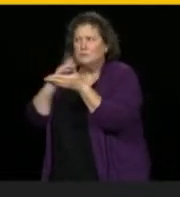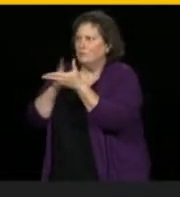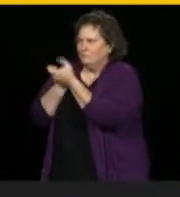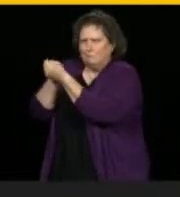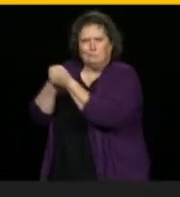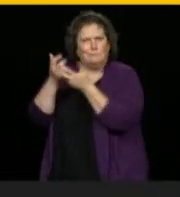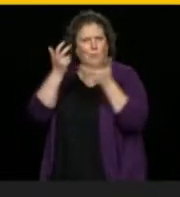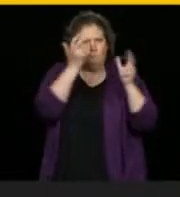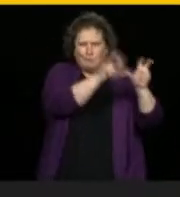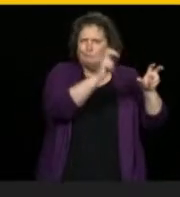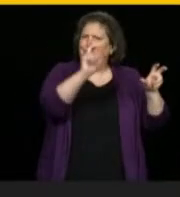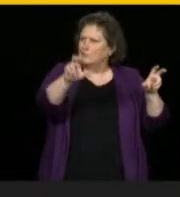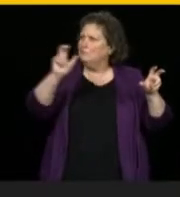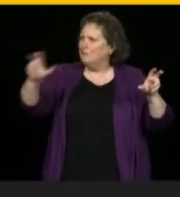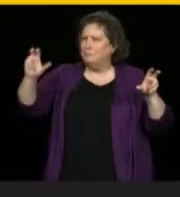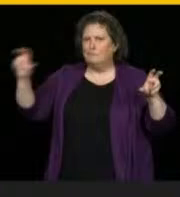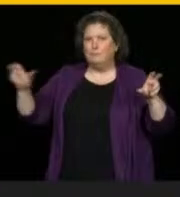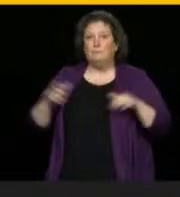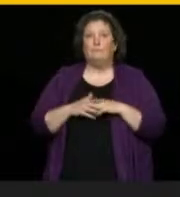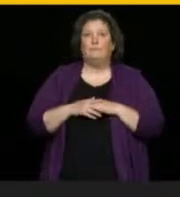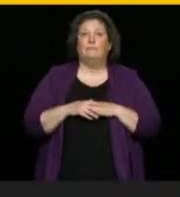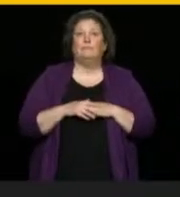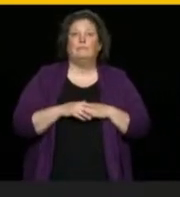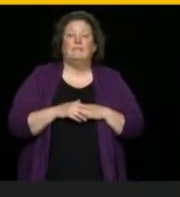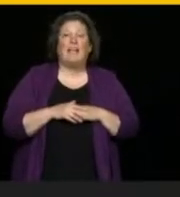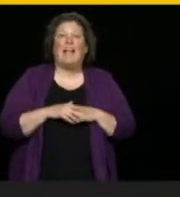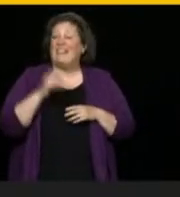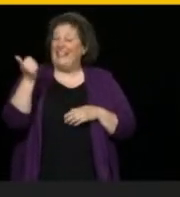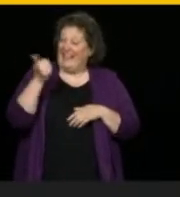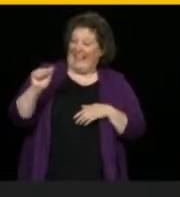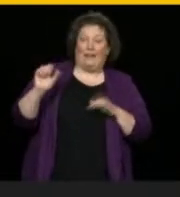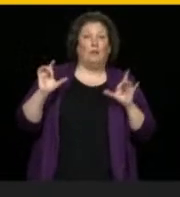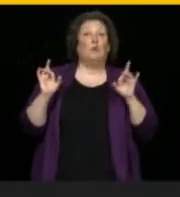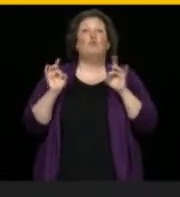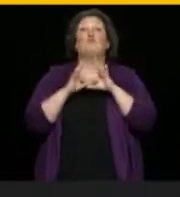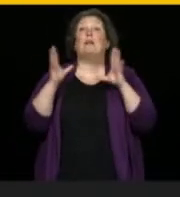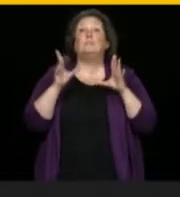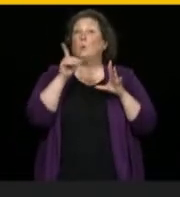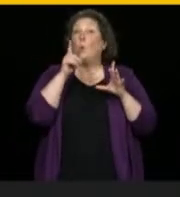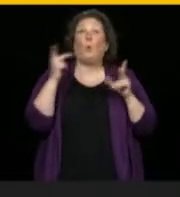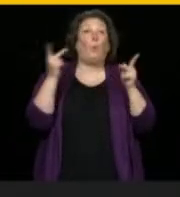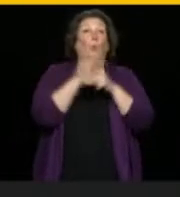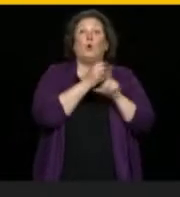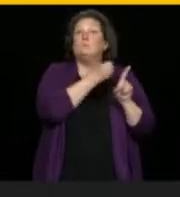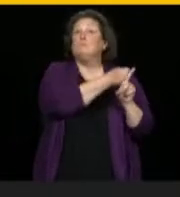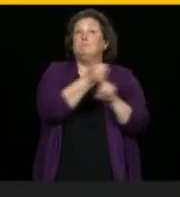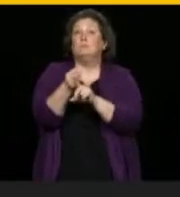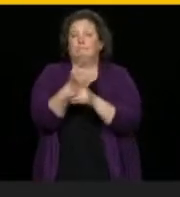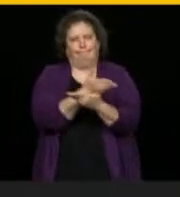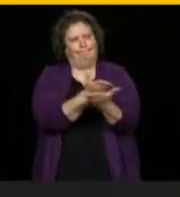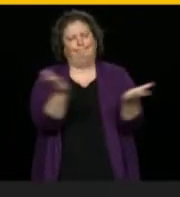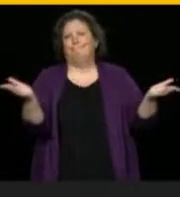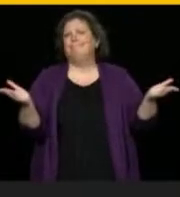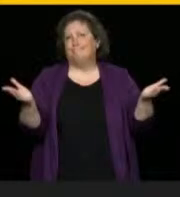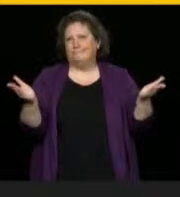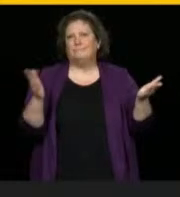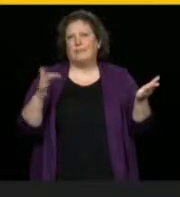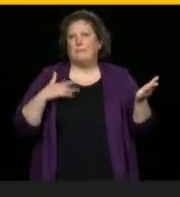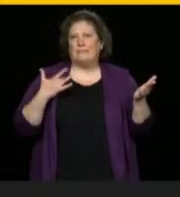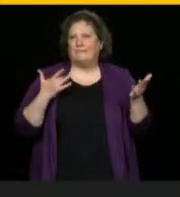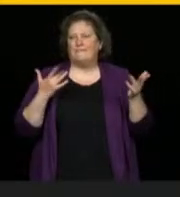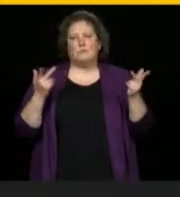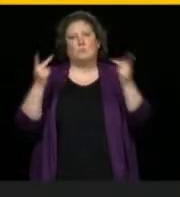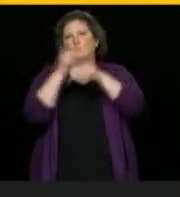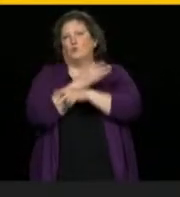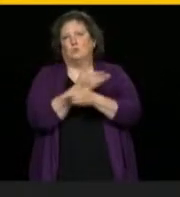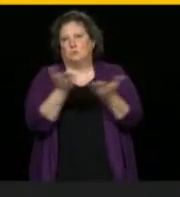the donc, most vulnerable nous are devions those de that prêter attention à eux. Et c'est ce feel qu'on a the fait. impact Dans the les most, mois, and we et les wanted